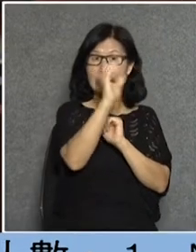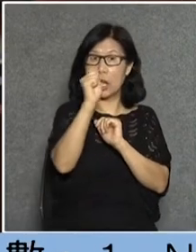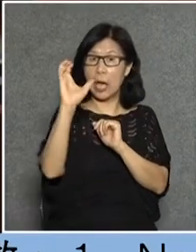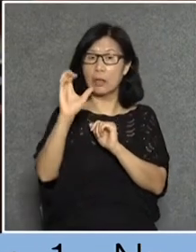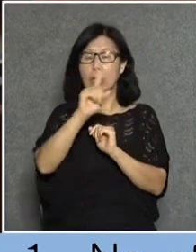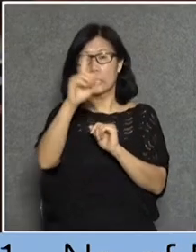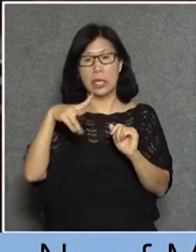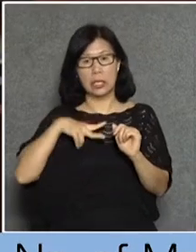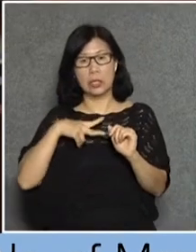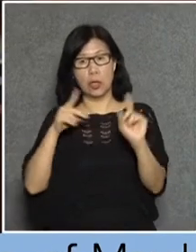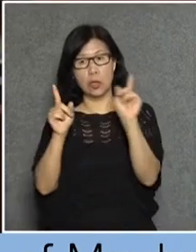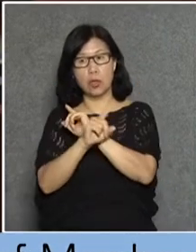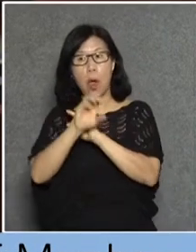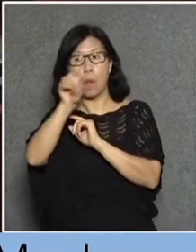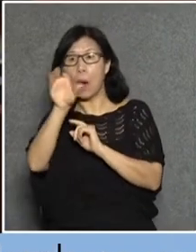情形之下唔向廉署